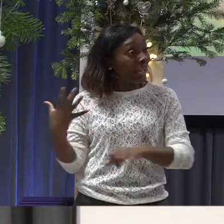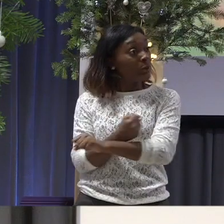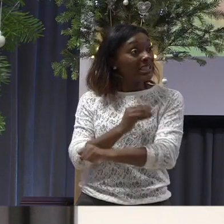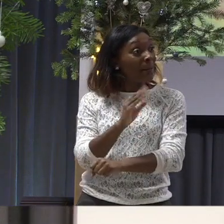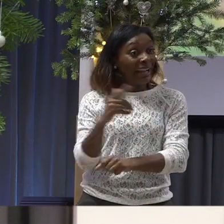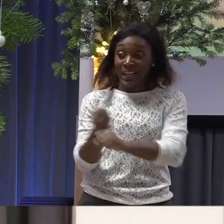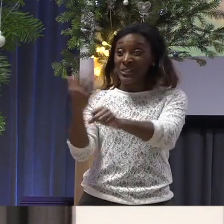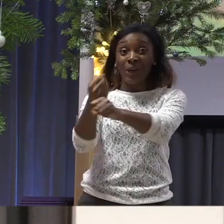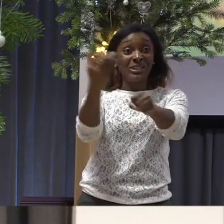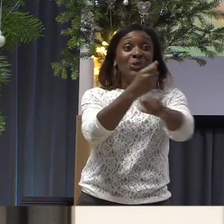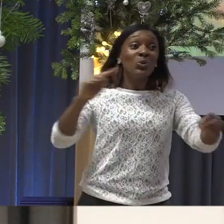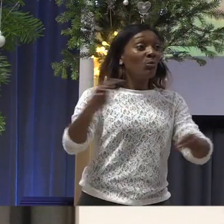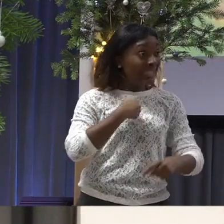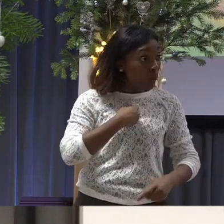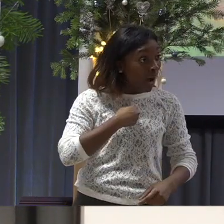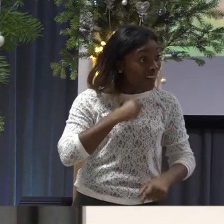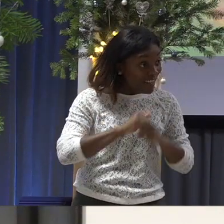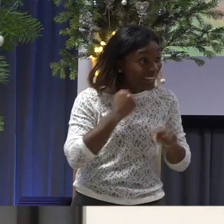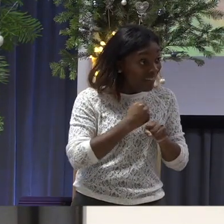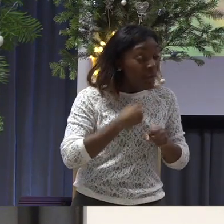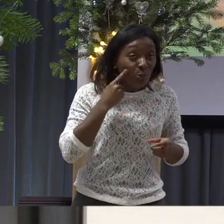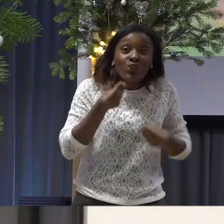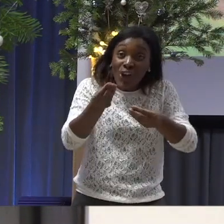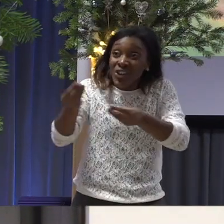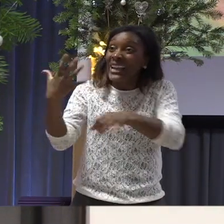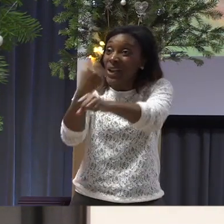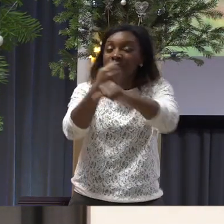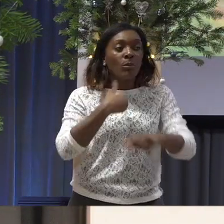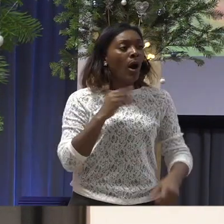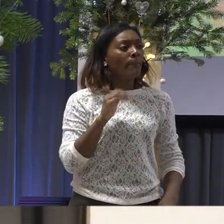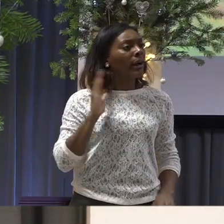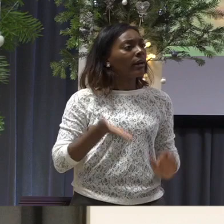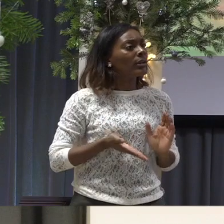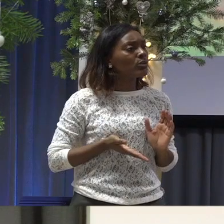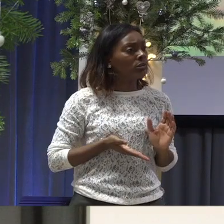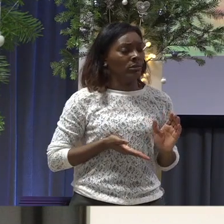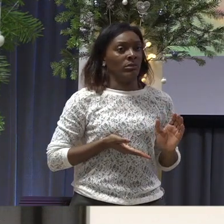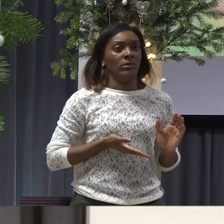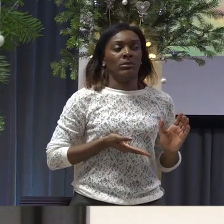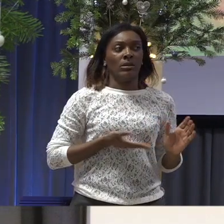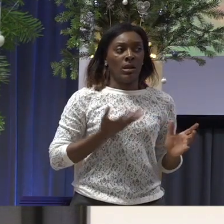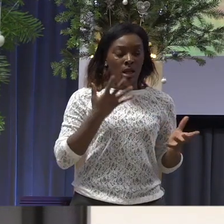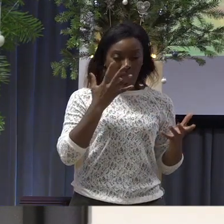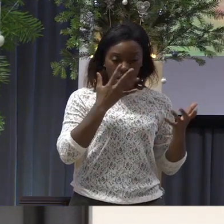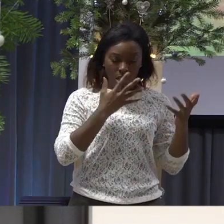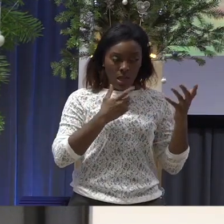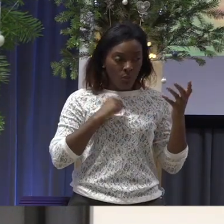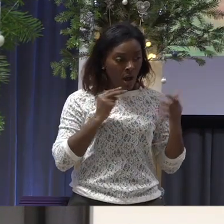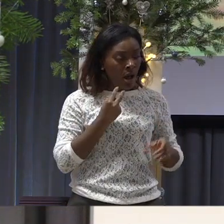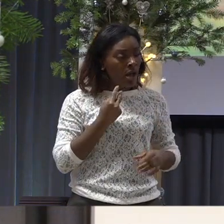bac. C'est moi qui faisais. Et le mien, bam, rien. Alors, mon père étant dans